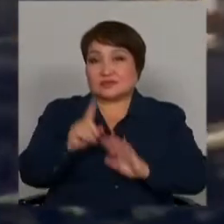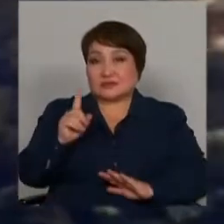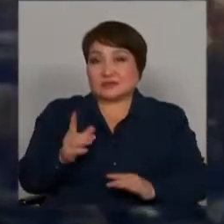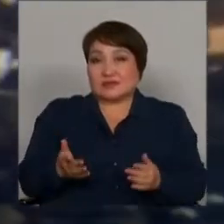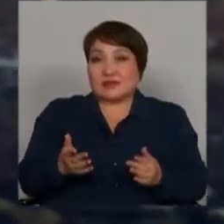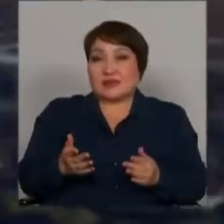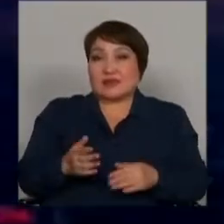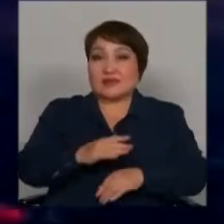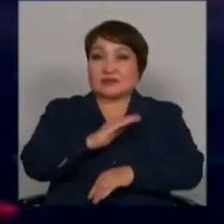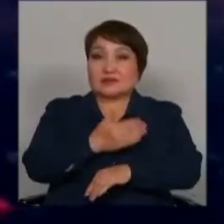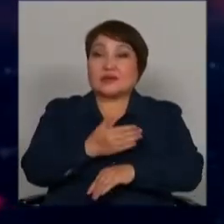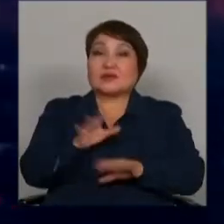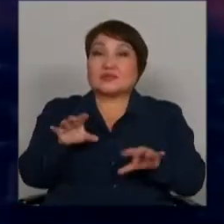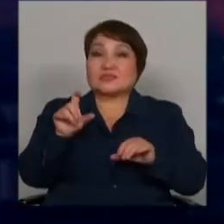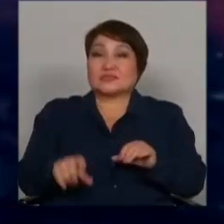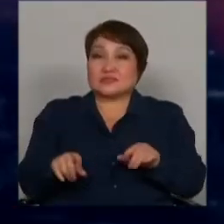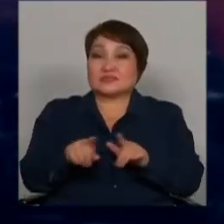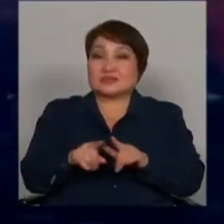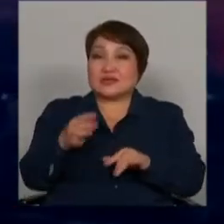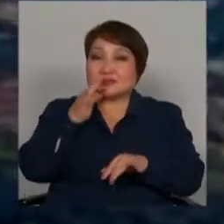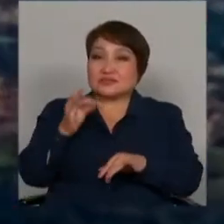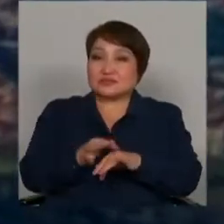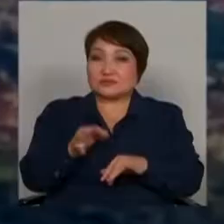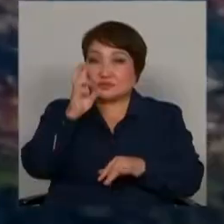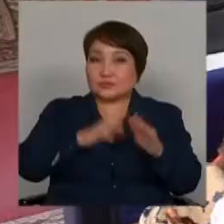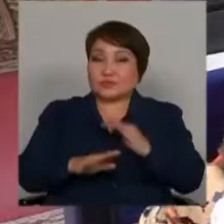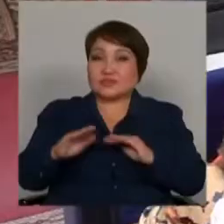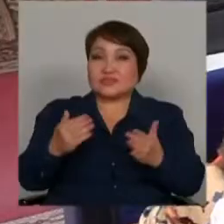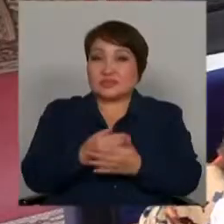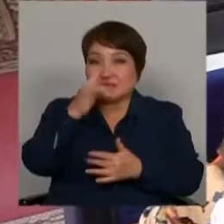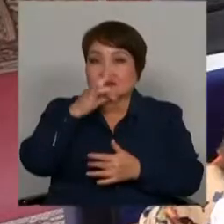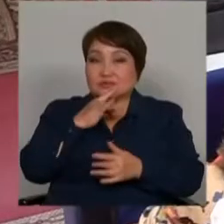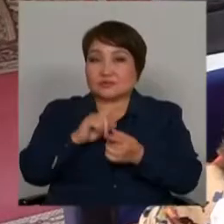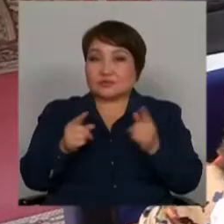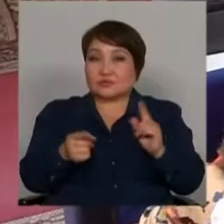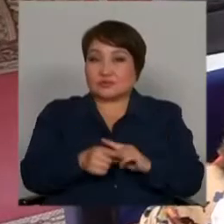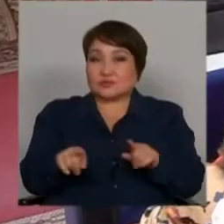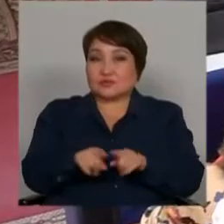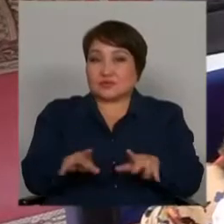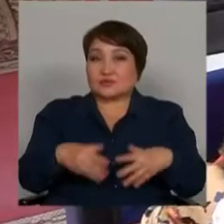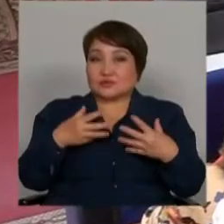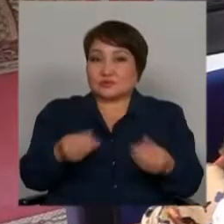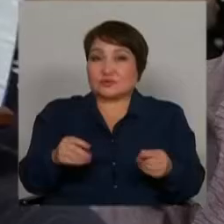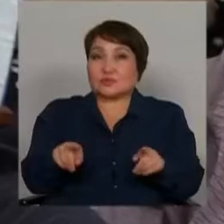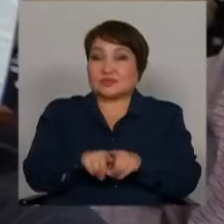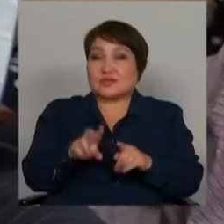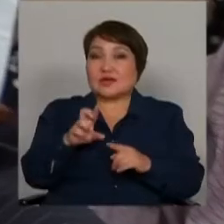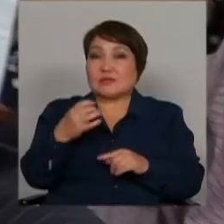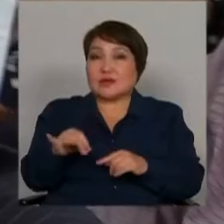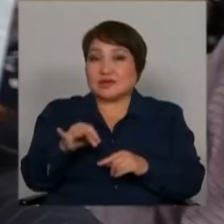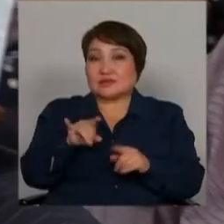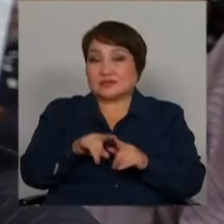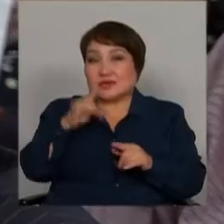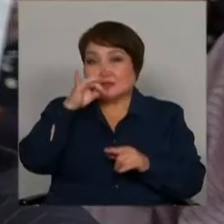Мықты президент есеп беретін үкімет жаңа Қазақстанның жаңаруына сүбелі үлес қоспақ. Осындай ұранмен Абай атындағы Қазақ ұлттық